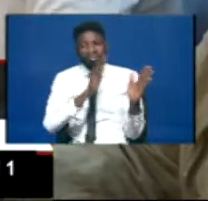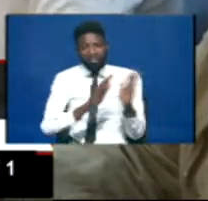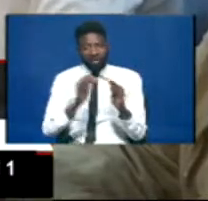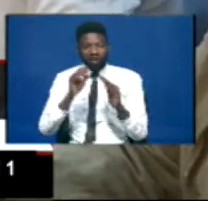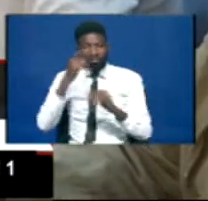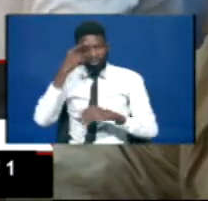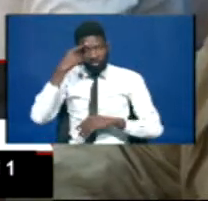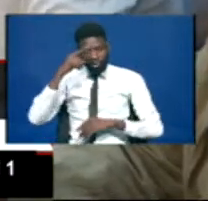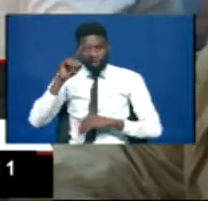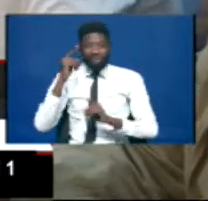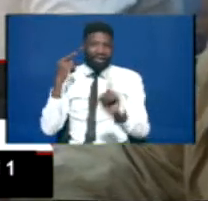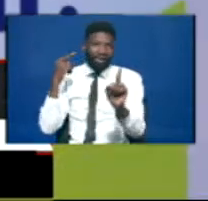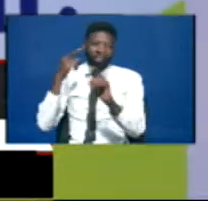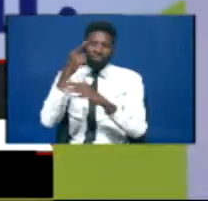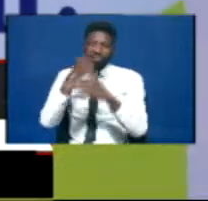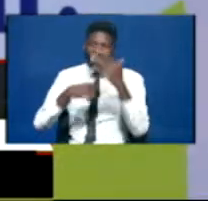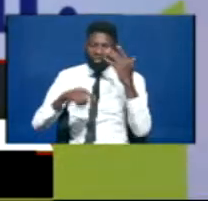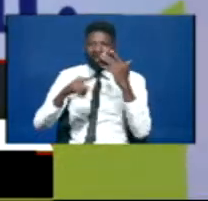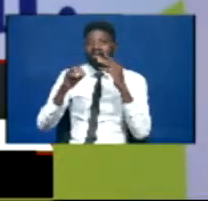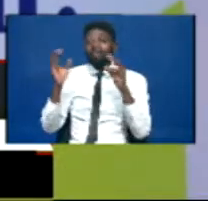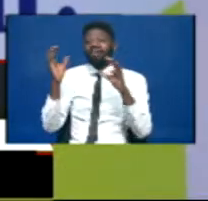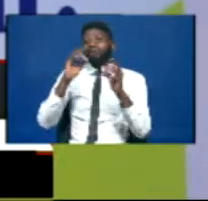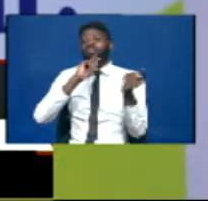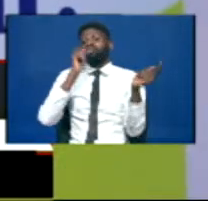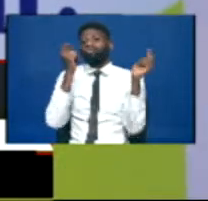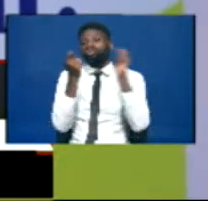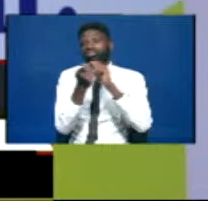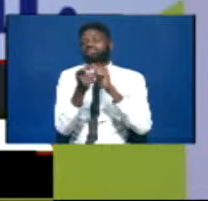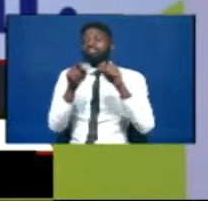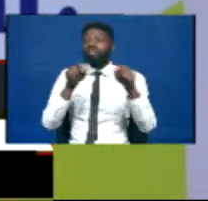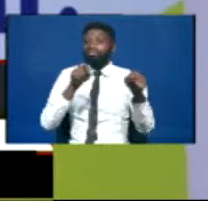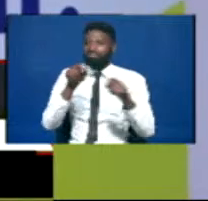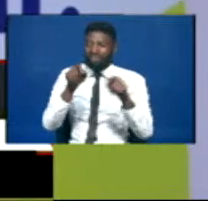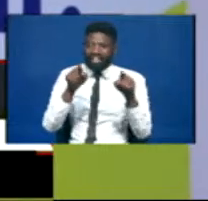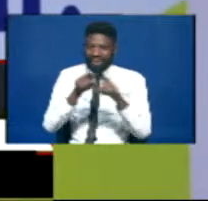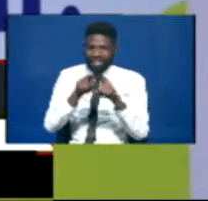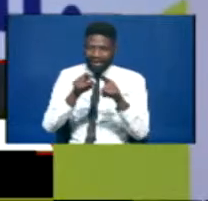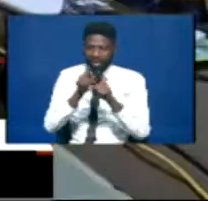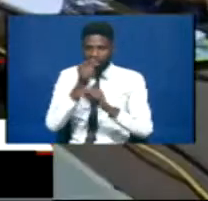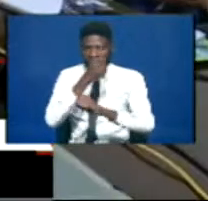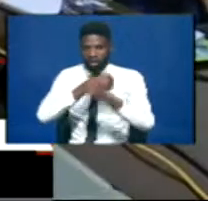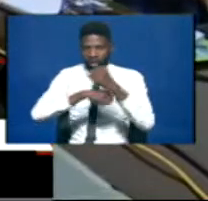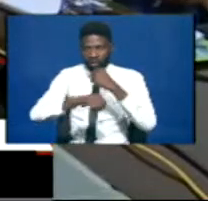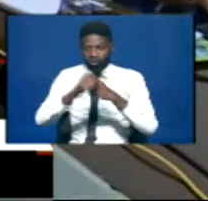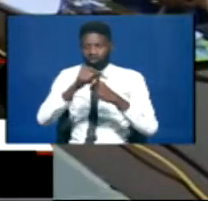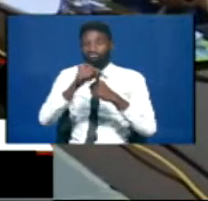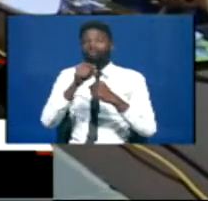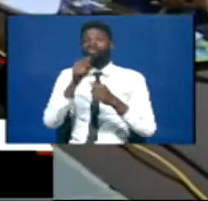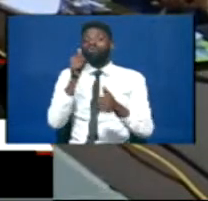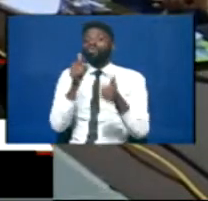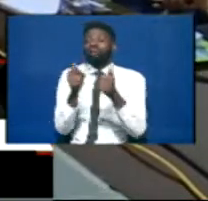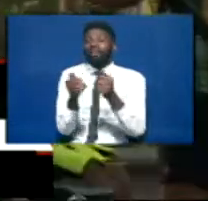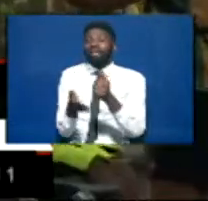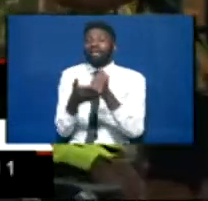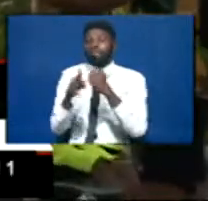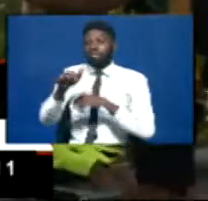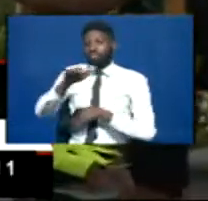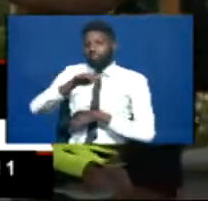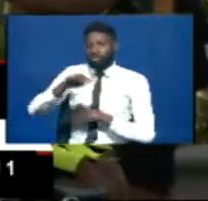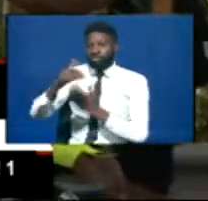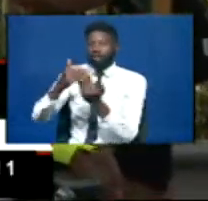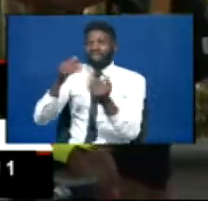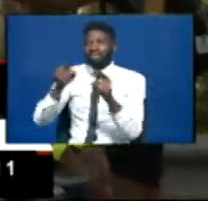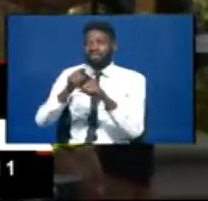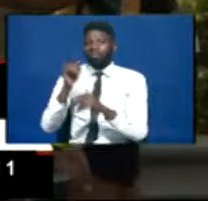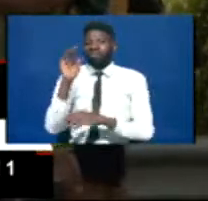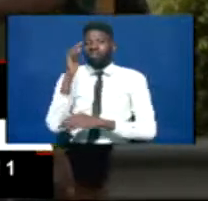ya hali ya anga na shughuli za kiuchumi zinazohifadhi mazingira, huku ikitekeleza juhudi za upanuzi wa miti.